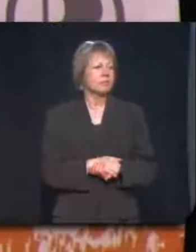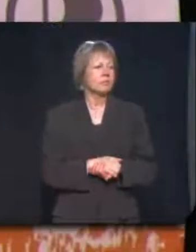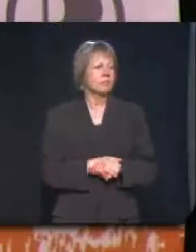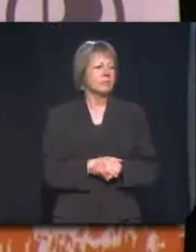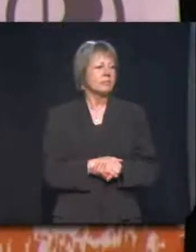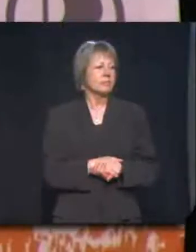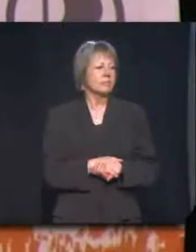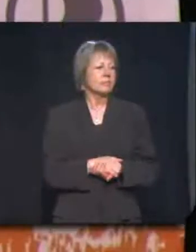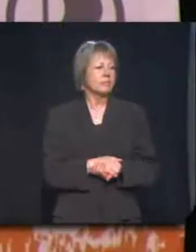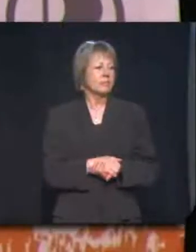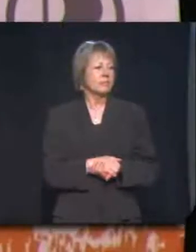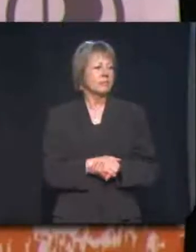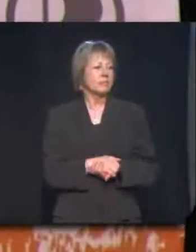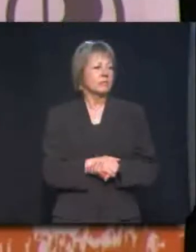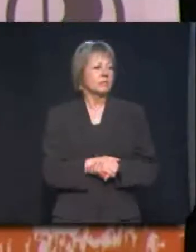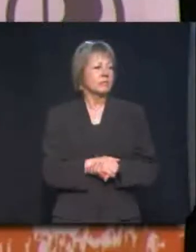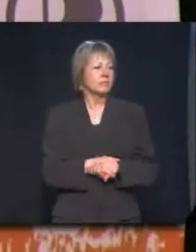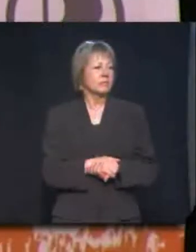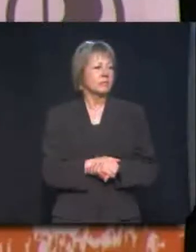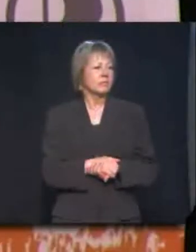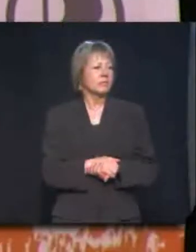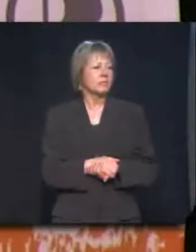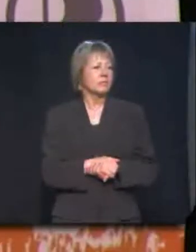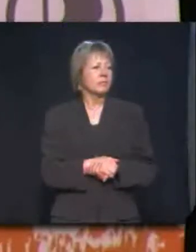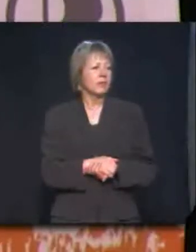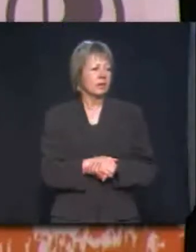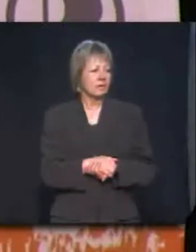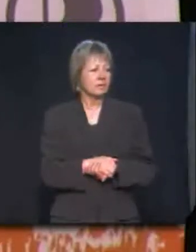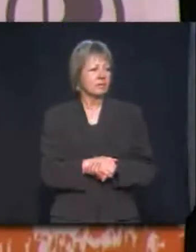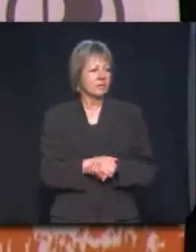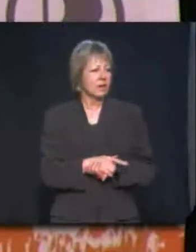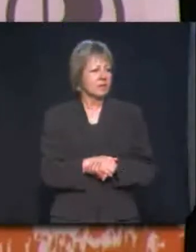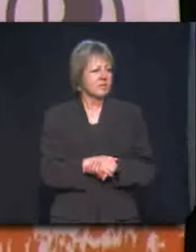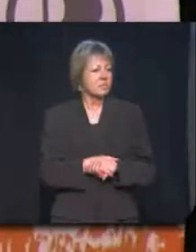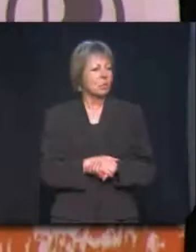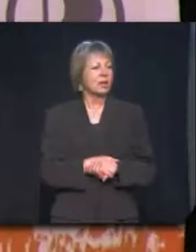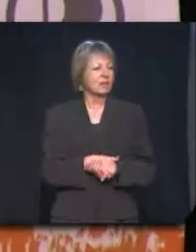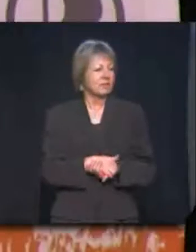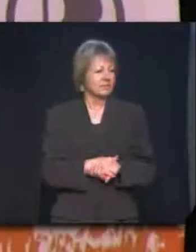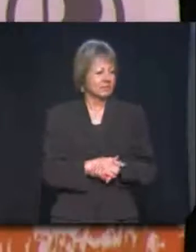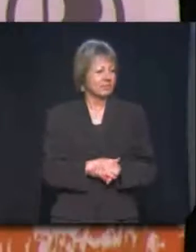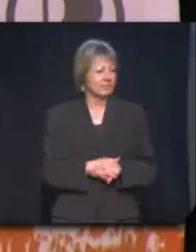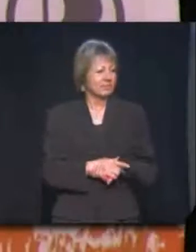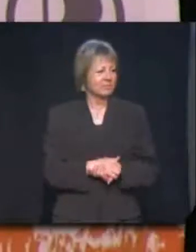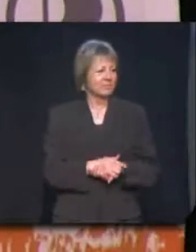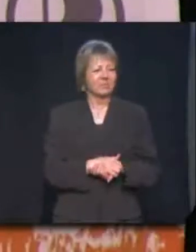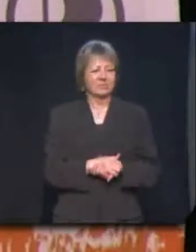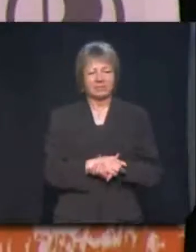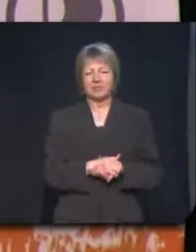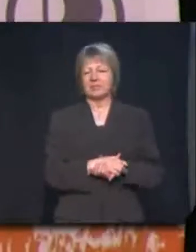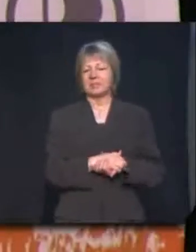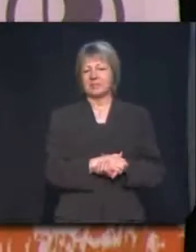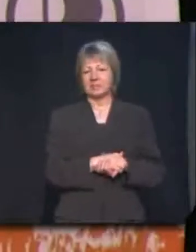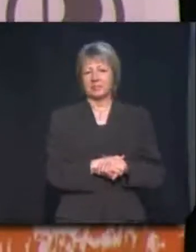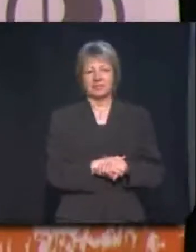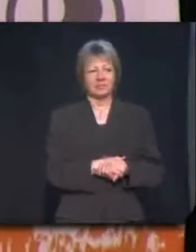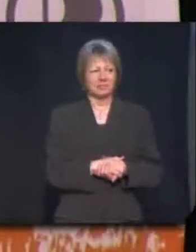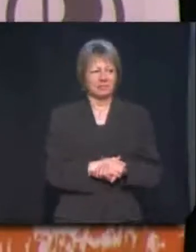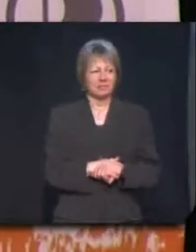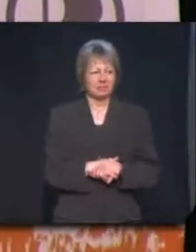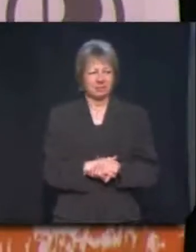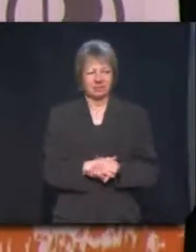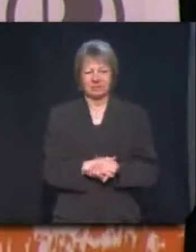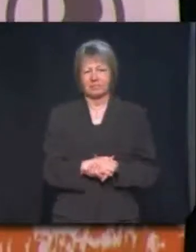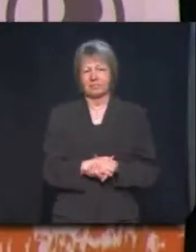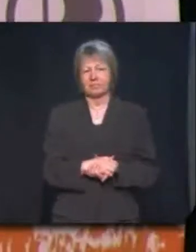genau eins ist ja zwei ist nein beides angekreuzt ist ungültig